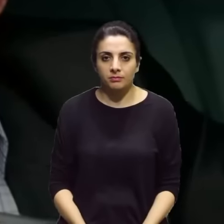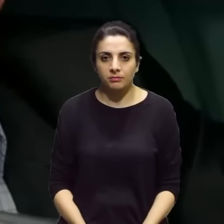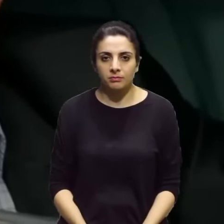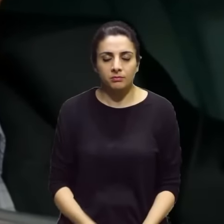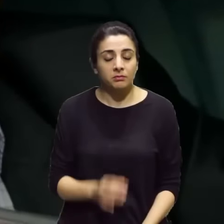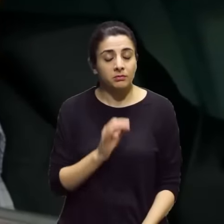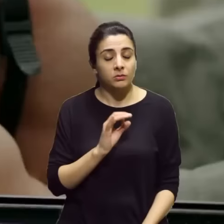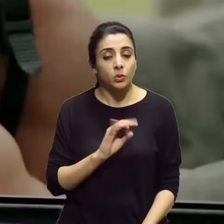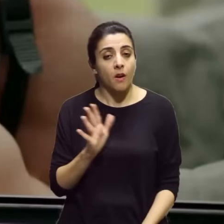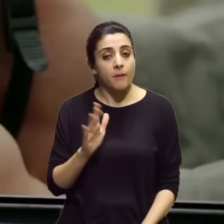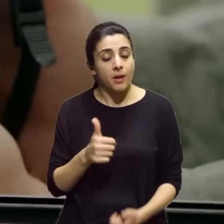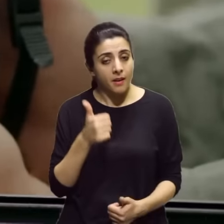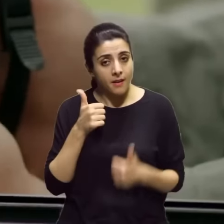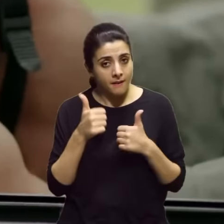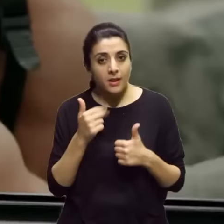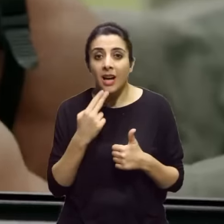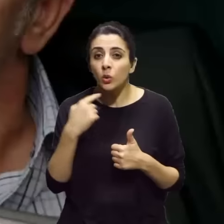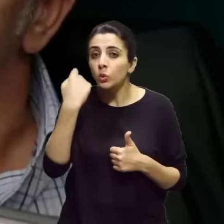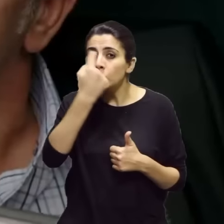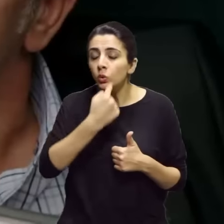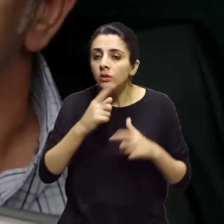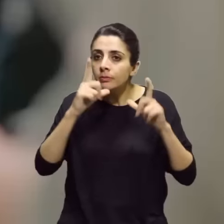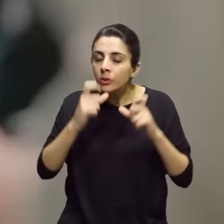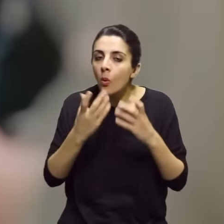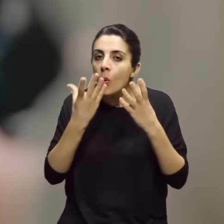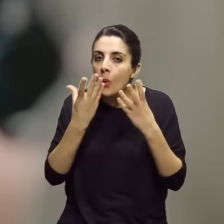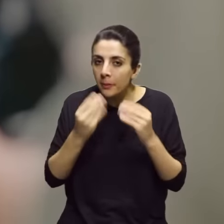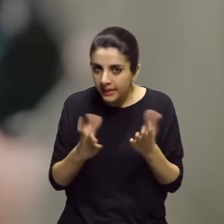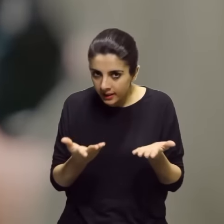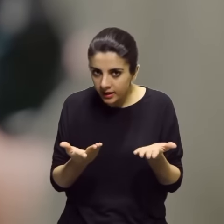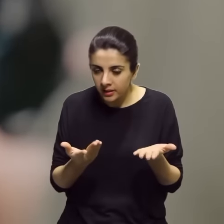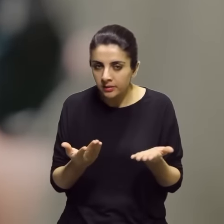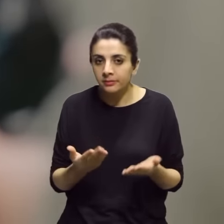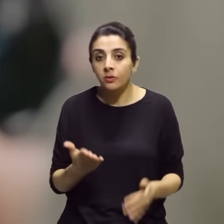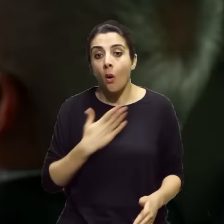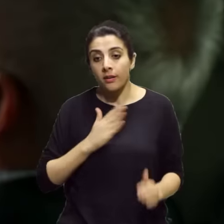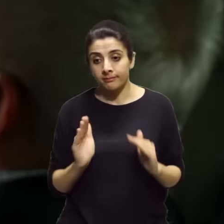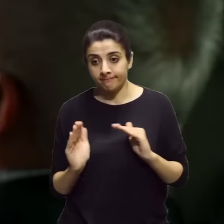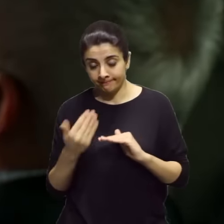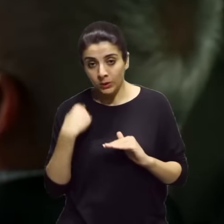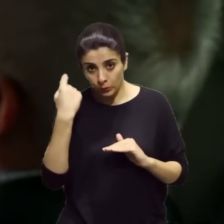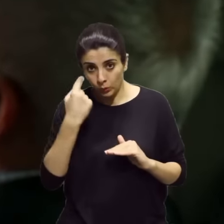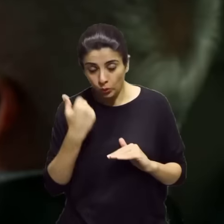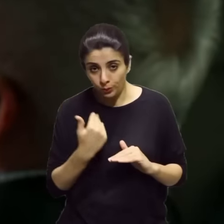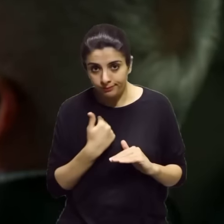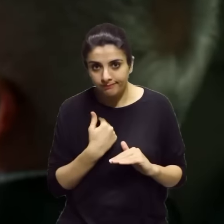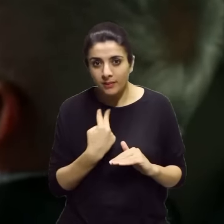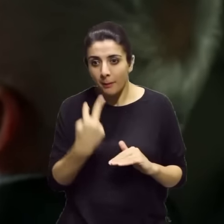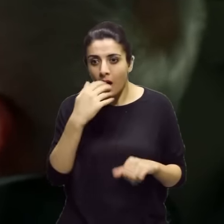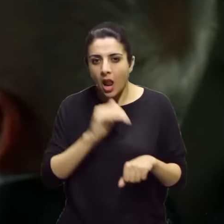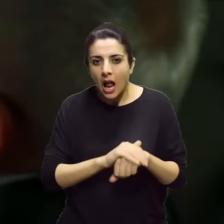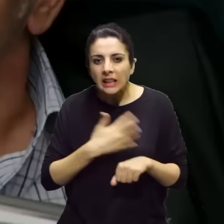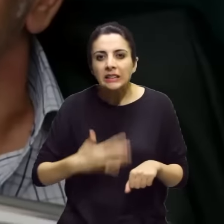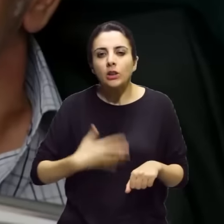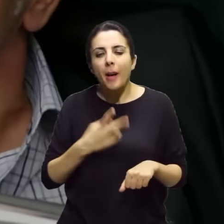Vay vay, aferin. Kadının yüzünü bir türlü çekemedim. Ön tarafa geçeyim diye düşündüm ama yakalanırım diye en